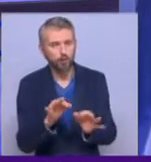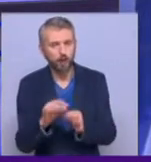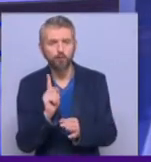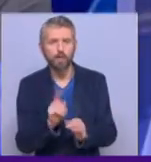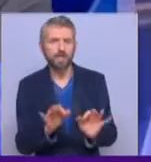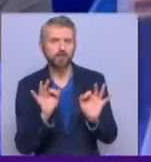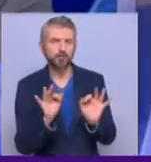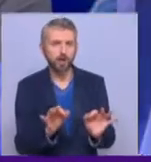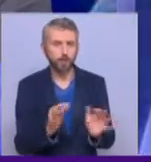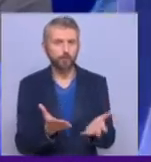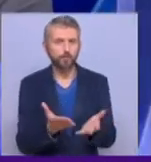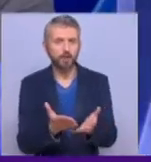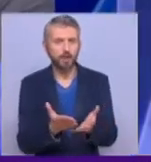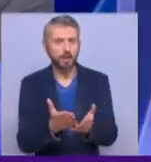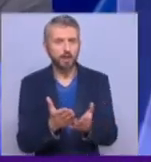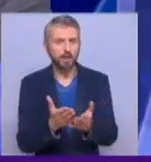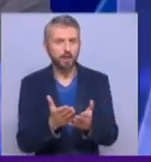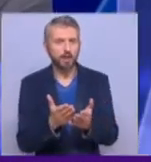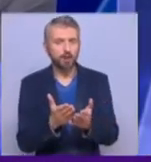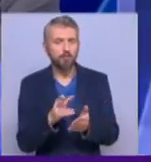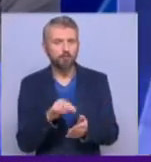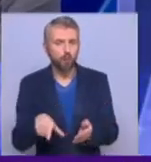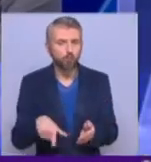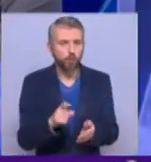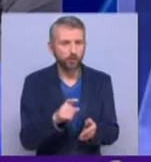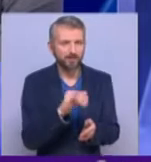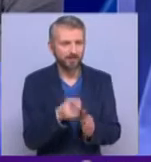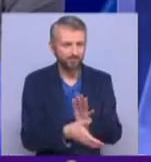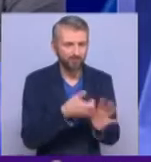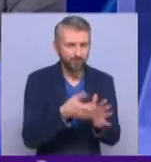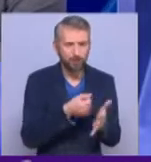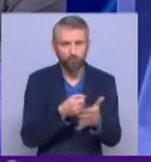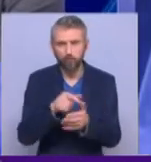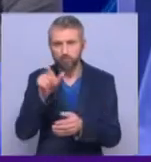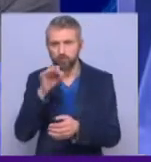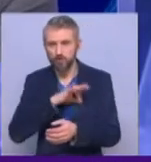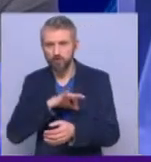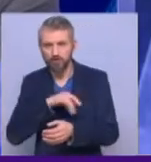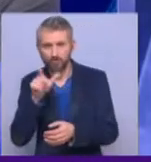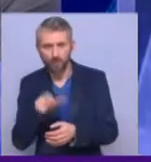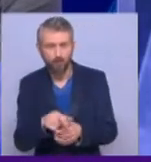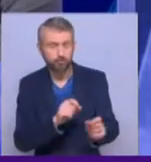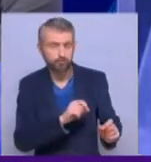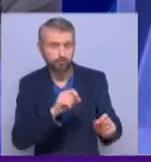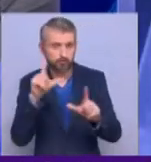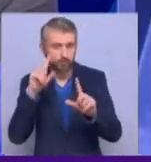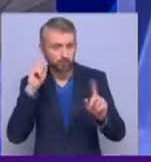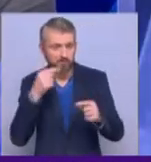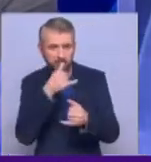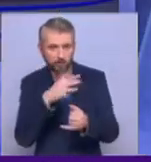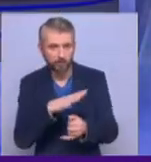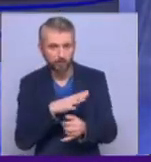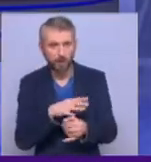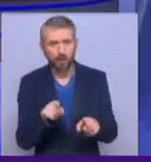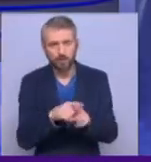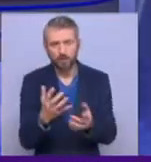звичайно, завищень по дорозі з надр до кінцевого споживача також не має бути. Тому що дуже часто у нас якраз саме на цьому і заробляють,